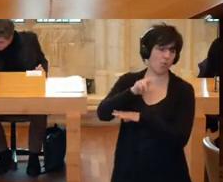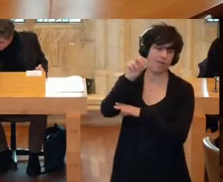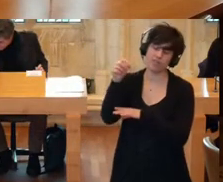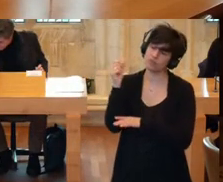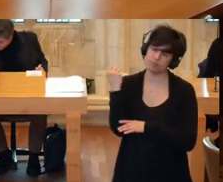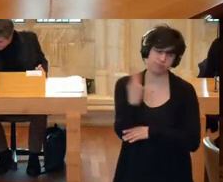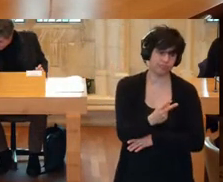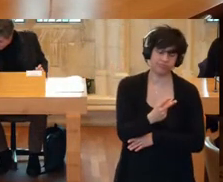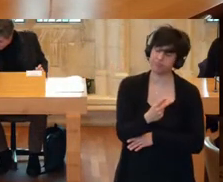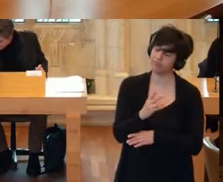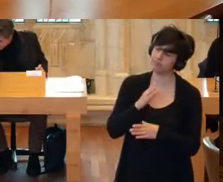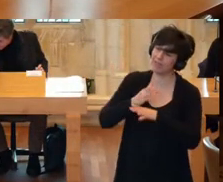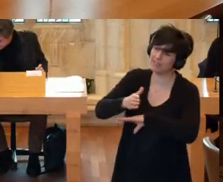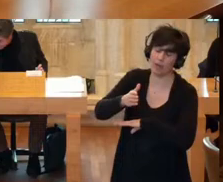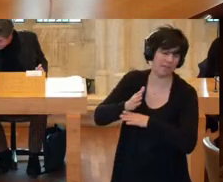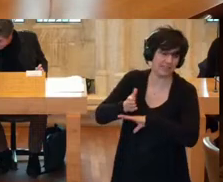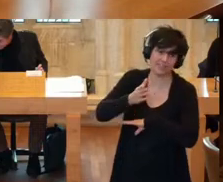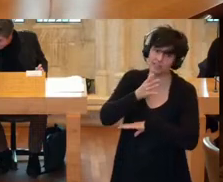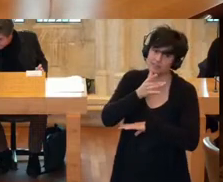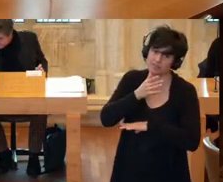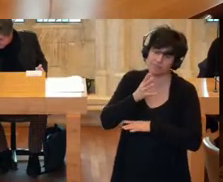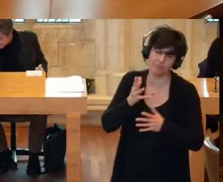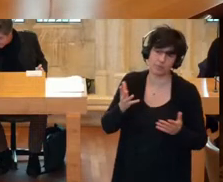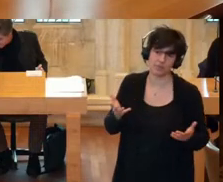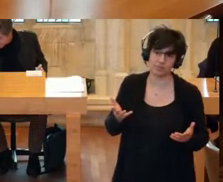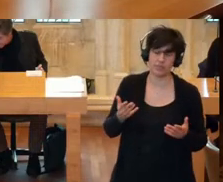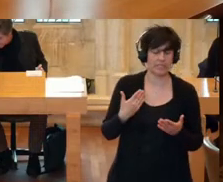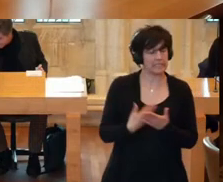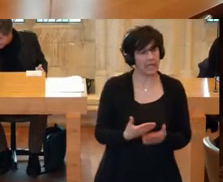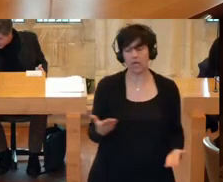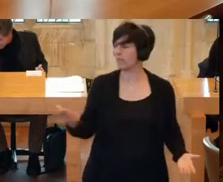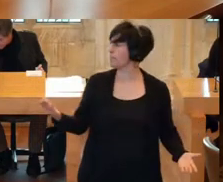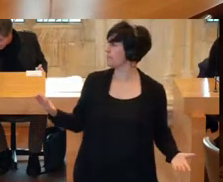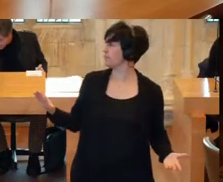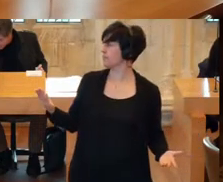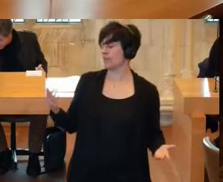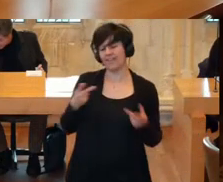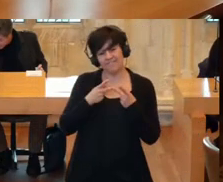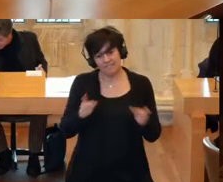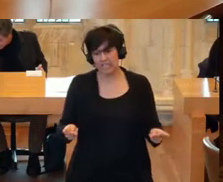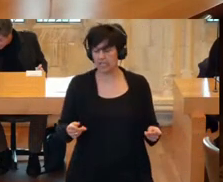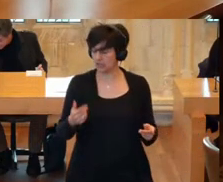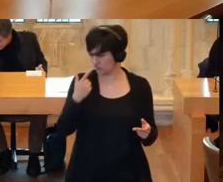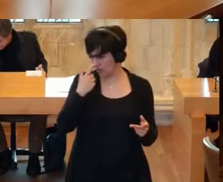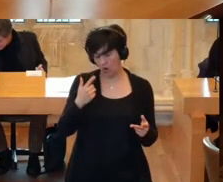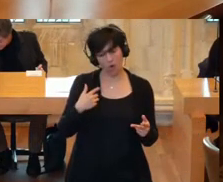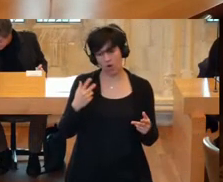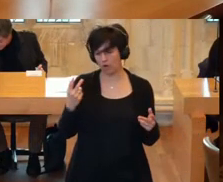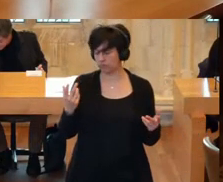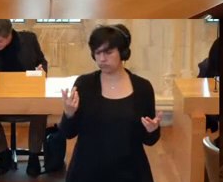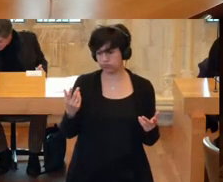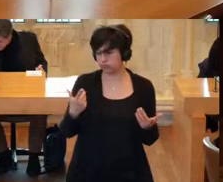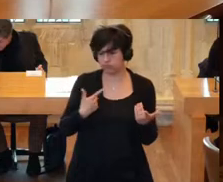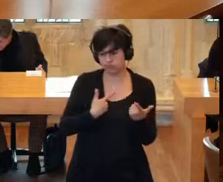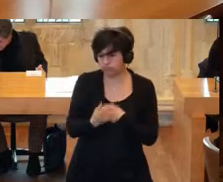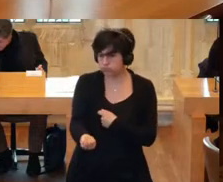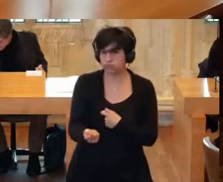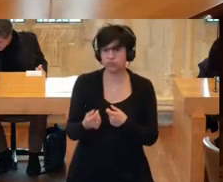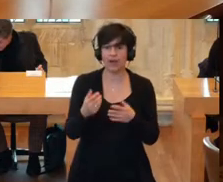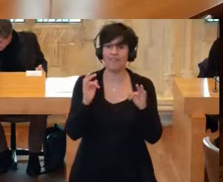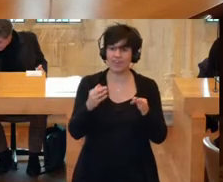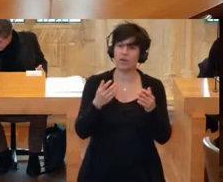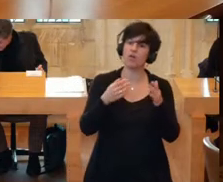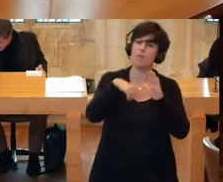Je vous le dis, ce n'est pas à la hauteur de ce qu'une municipalité peut faire pour défendre et mettre en œuvre les principes républicains de